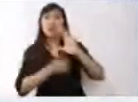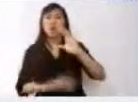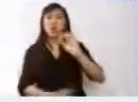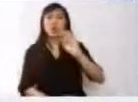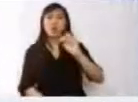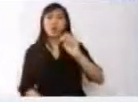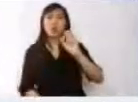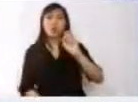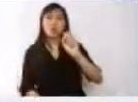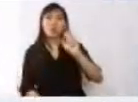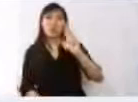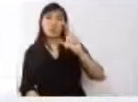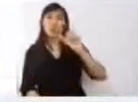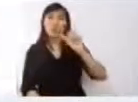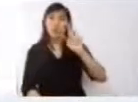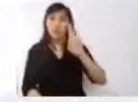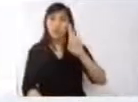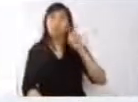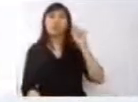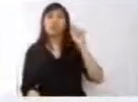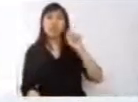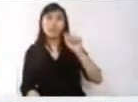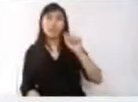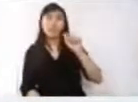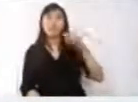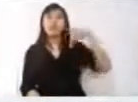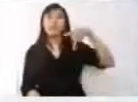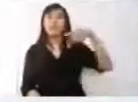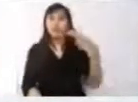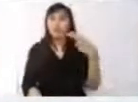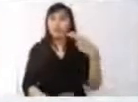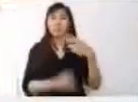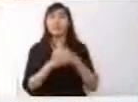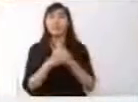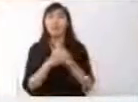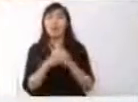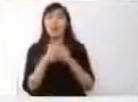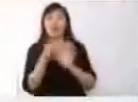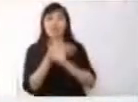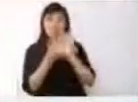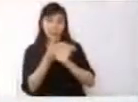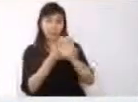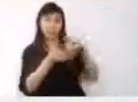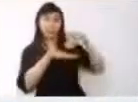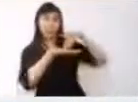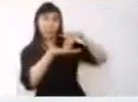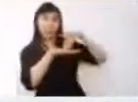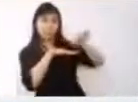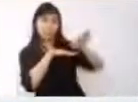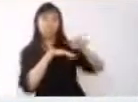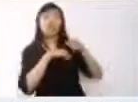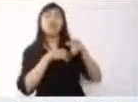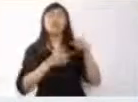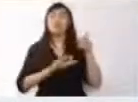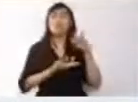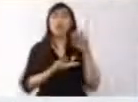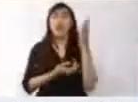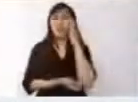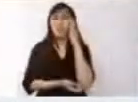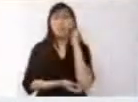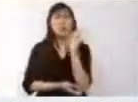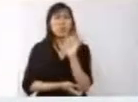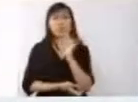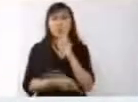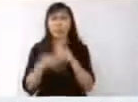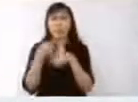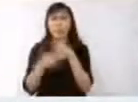Sa ngayon po, no? As of yesterday actually po, ay nag-lift na po ng entry